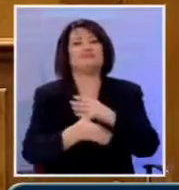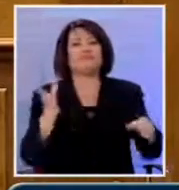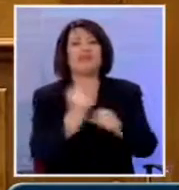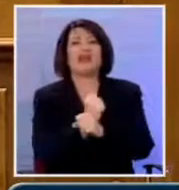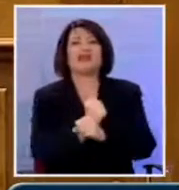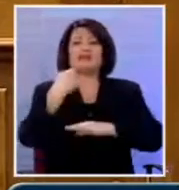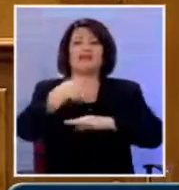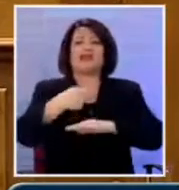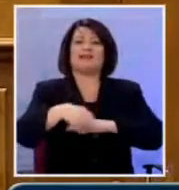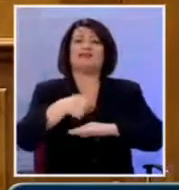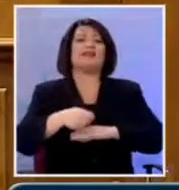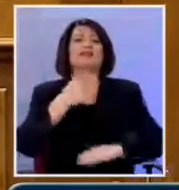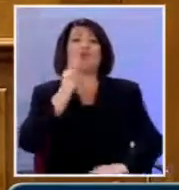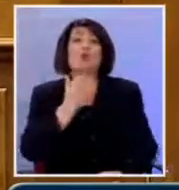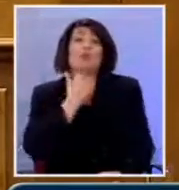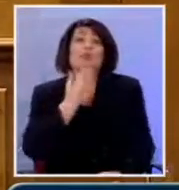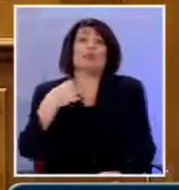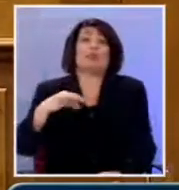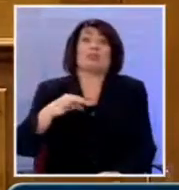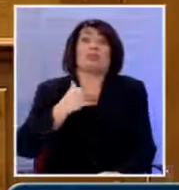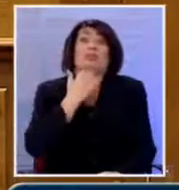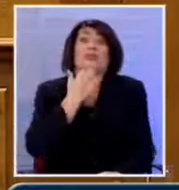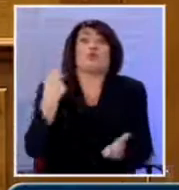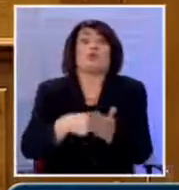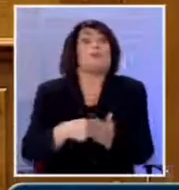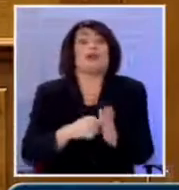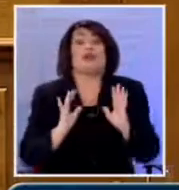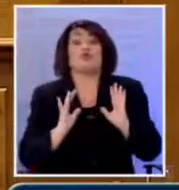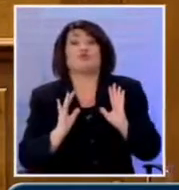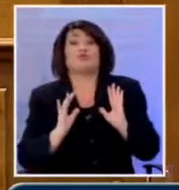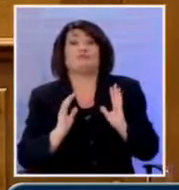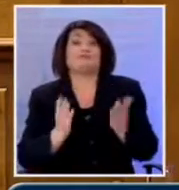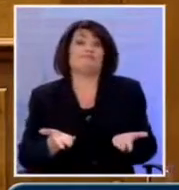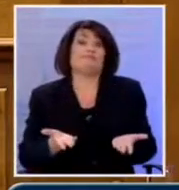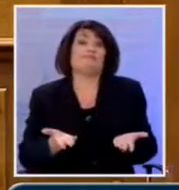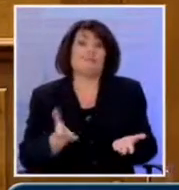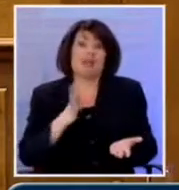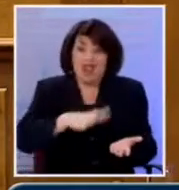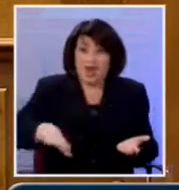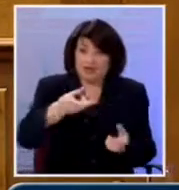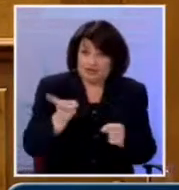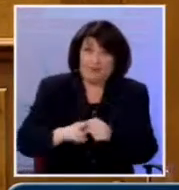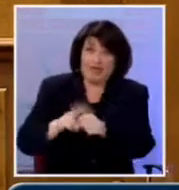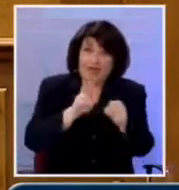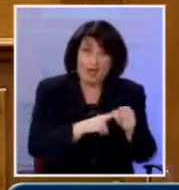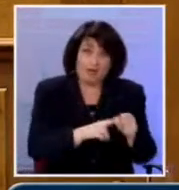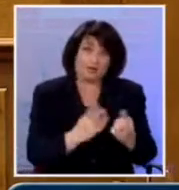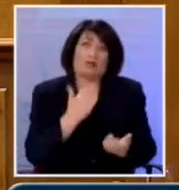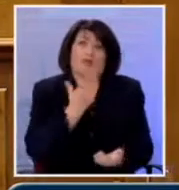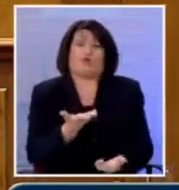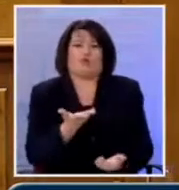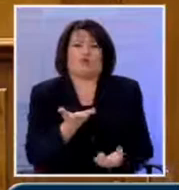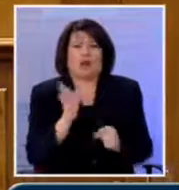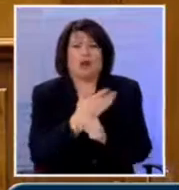τη δίκη, διότι λέει αδυνατό να σας πληρώσω χωρίς να πεθάνει ο λαός μου και χωρίς να